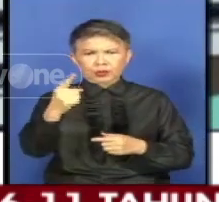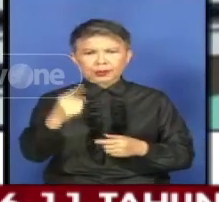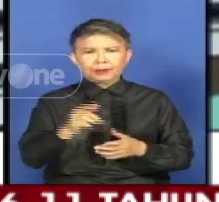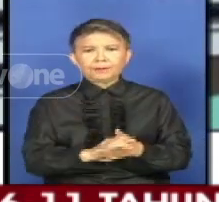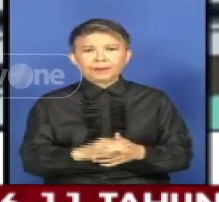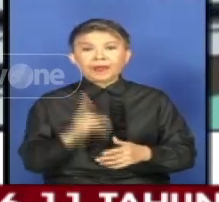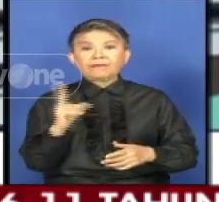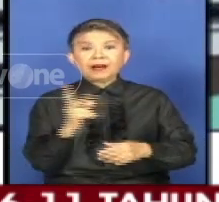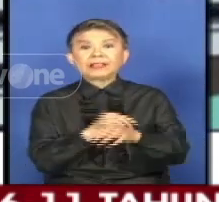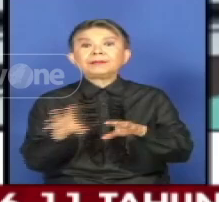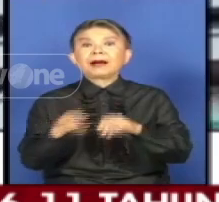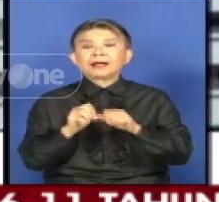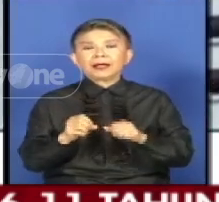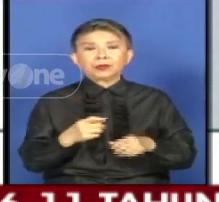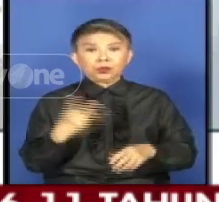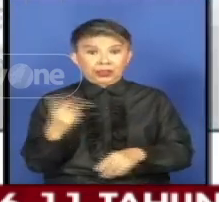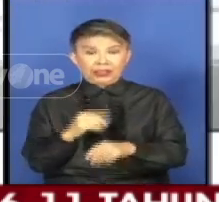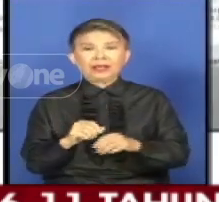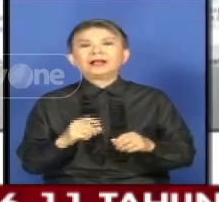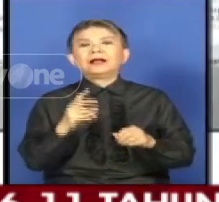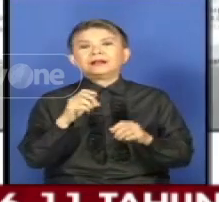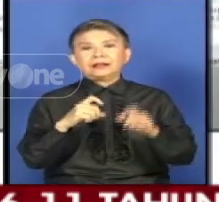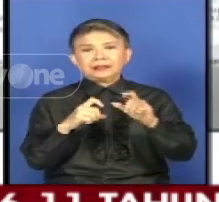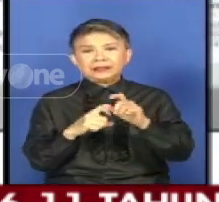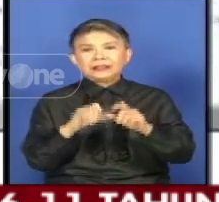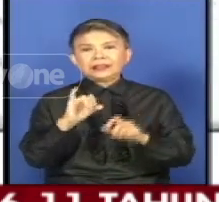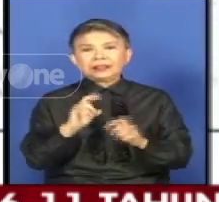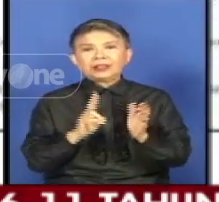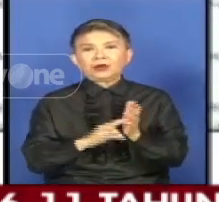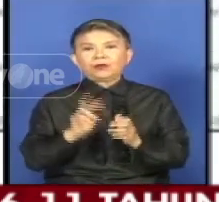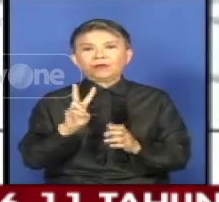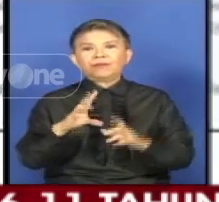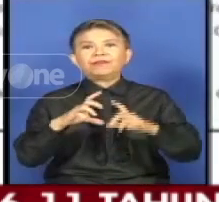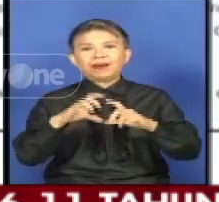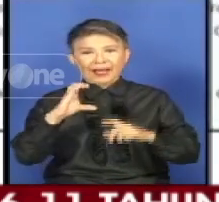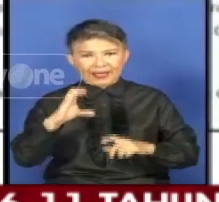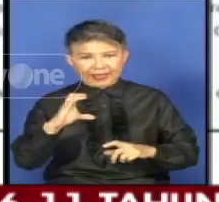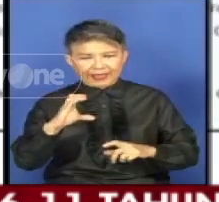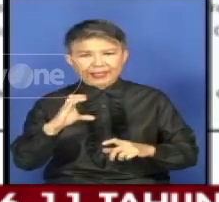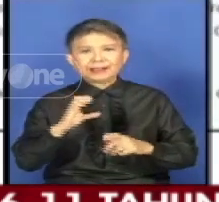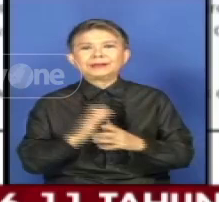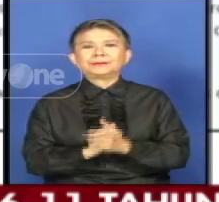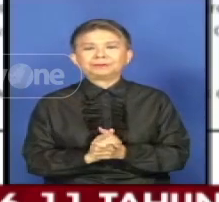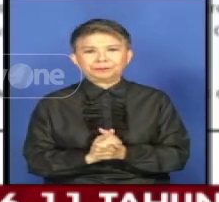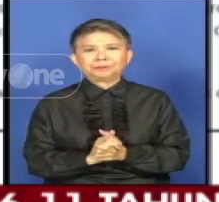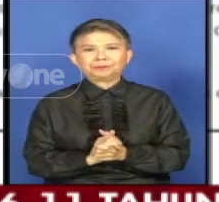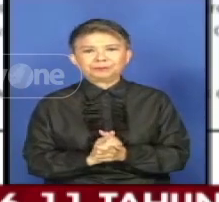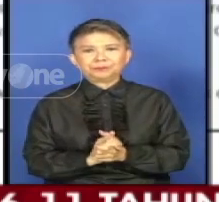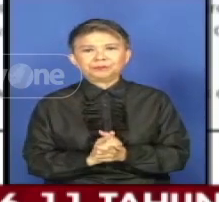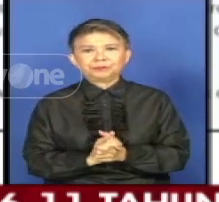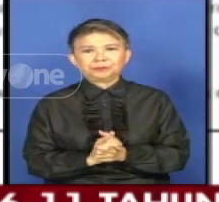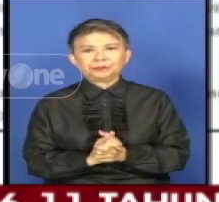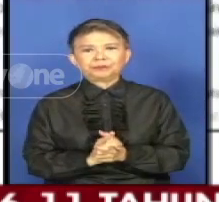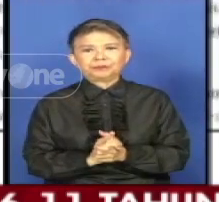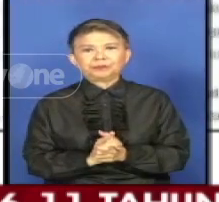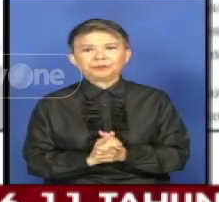mana vaksin yang akan digunakan untuk vaksin Sinovac ini adalah vaksin yang akan digunakan untuk vaksin anak-anak ini adalah vaksin